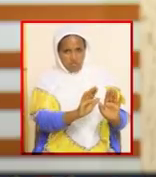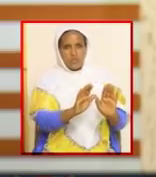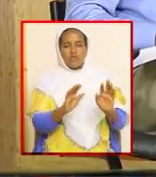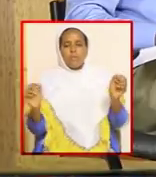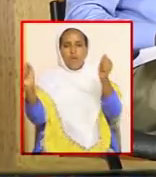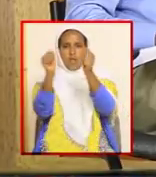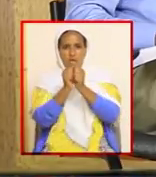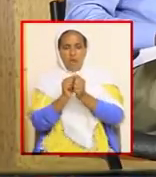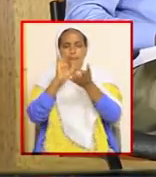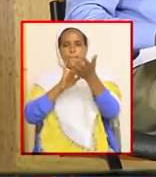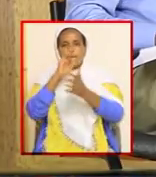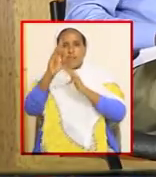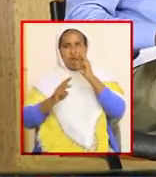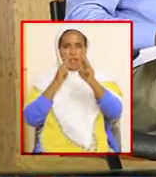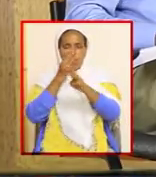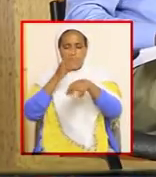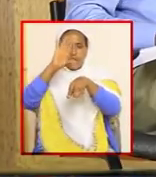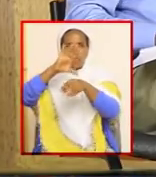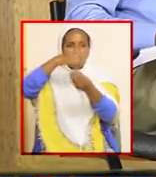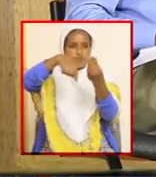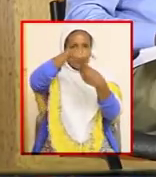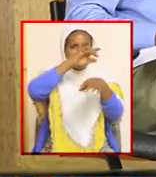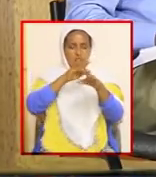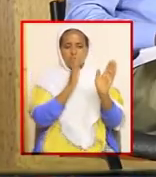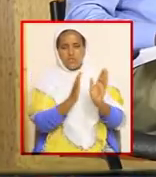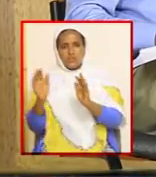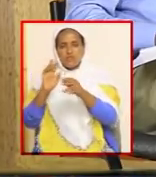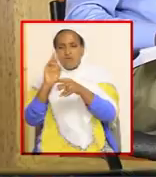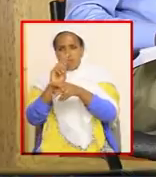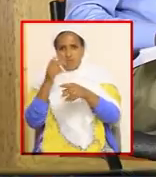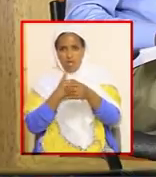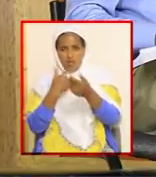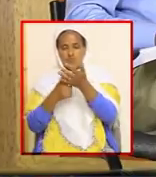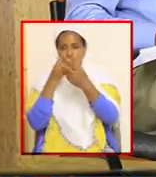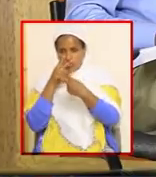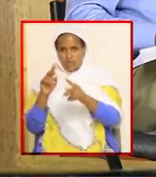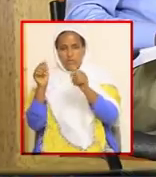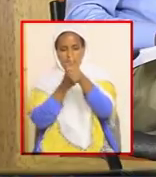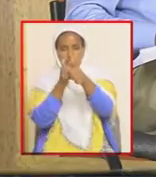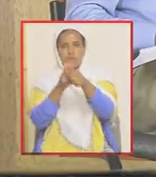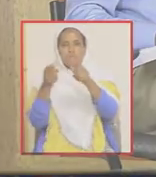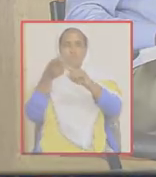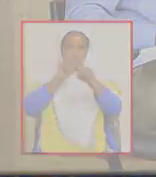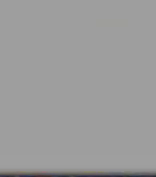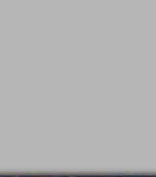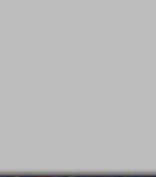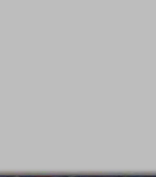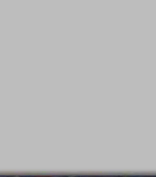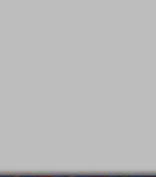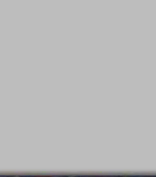አድርግና በጋራ መድኃኒዓለም ገዳም ዙሪያ የተዘጋጀ ዘጋቢ ያለ እሱን ተመልክተን ተከታትለን